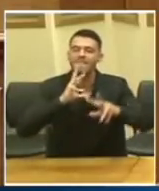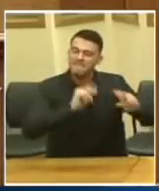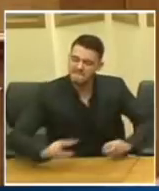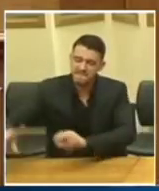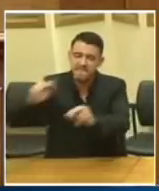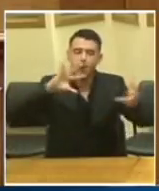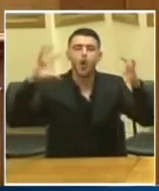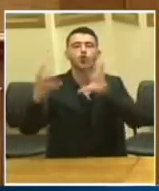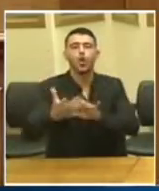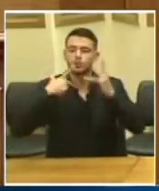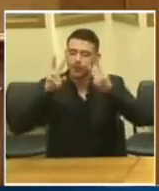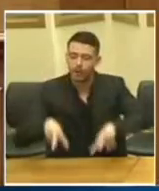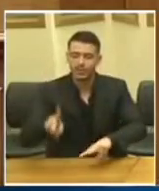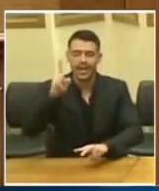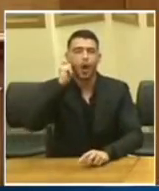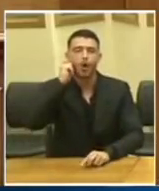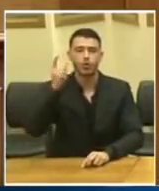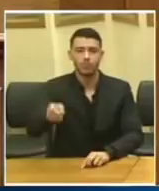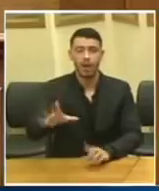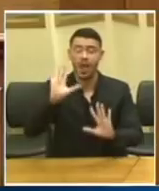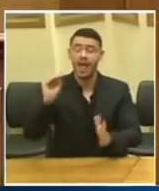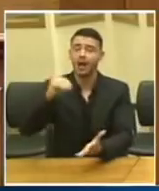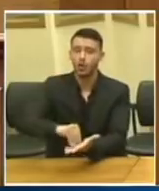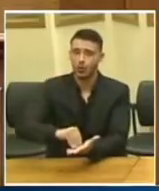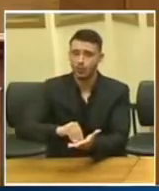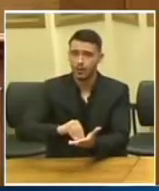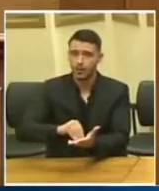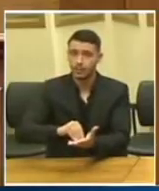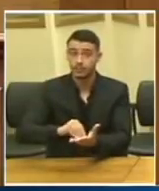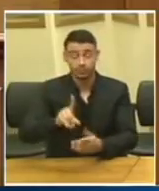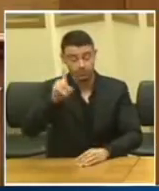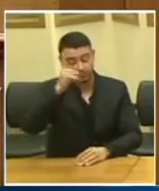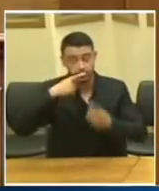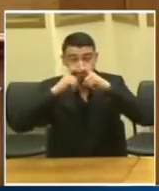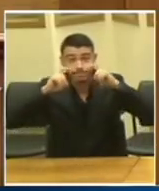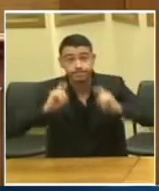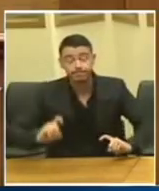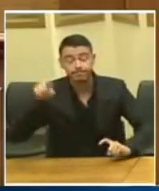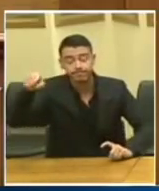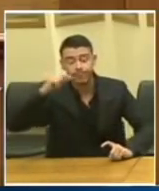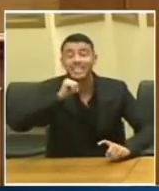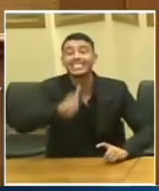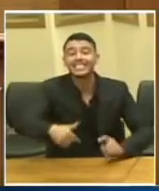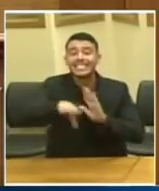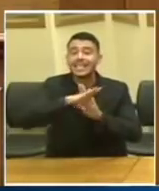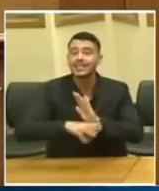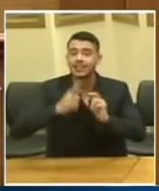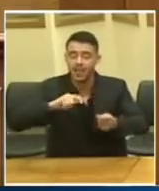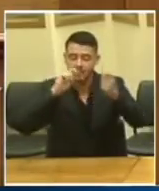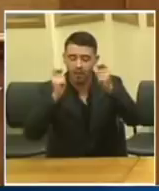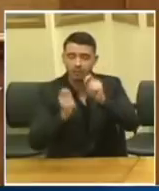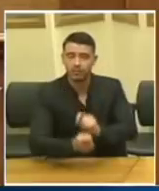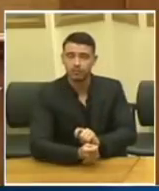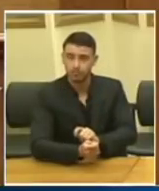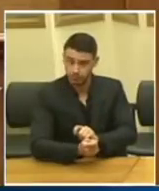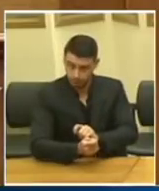αλλά περιλαμβάνει και ως προϋπόθεση τη συνταγματική αλλαγή της μέχρι σήμερα συνταγματικής ονομασίας της